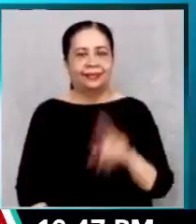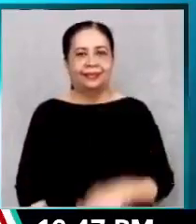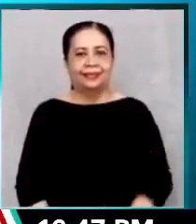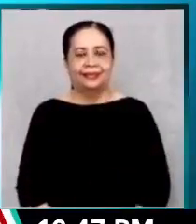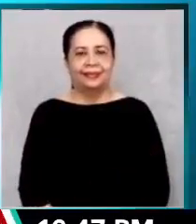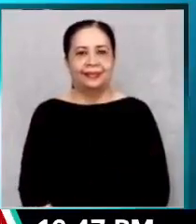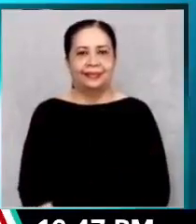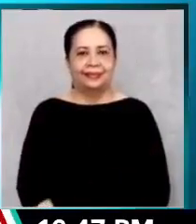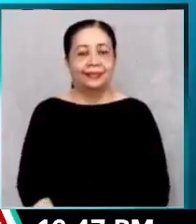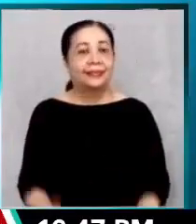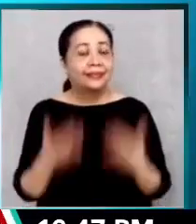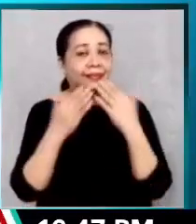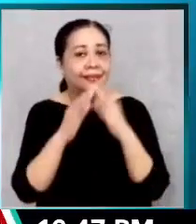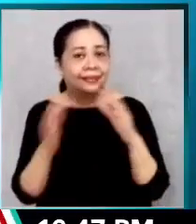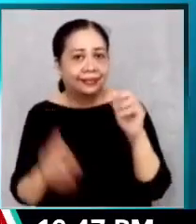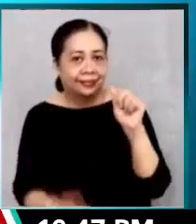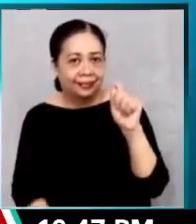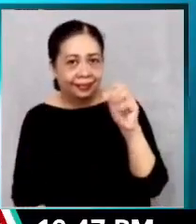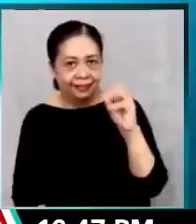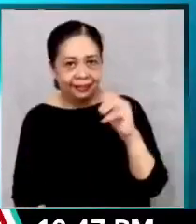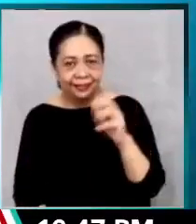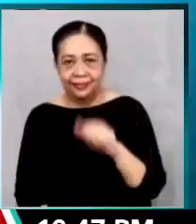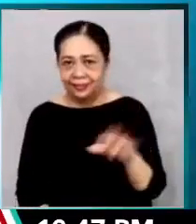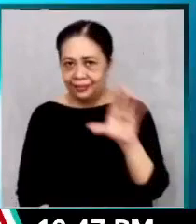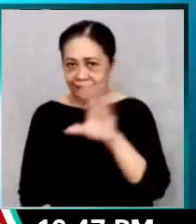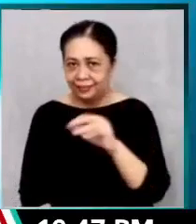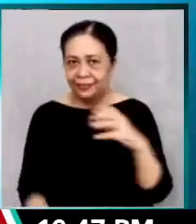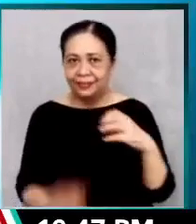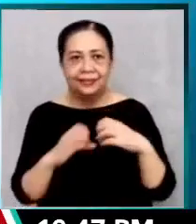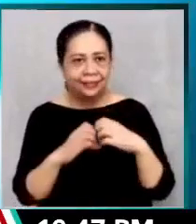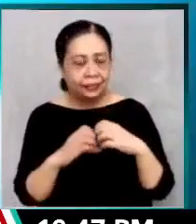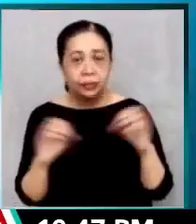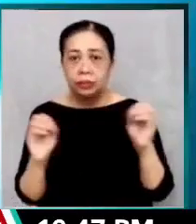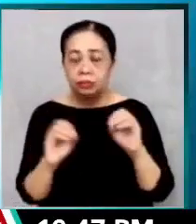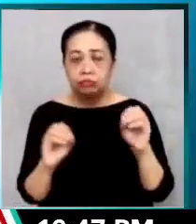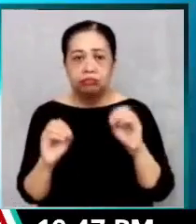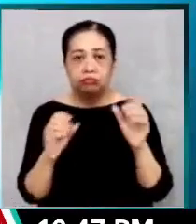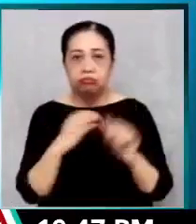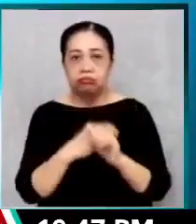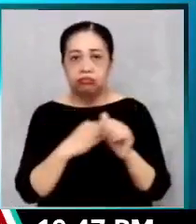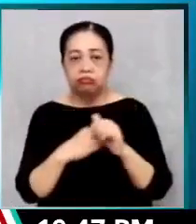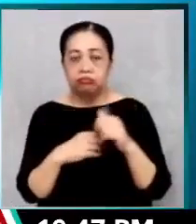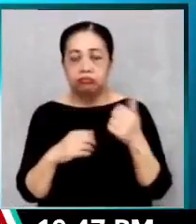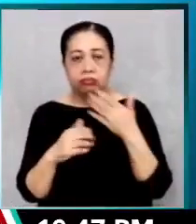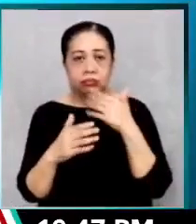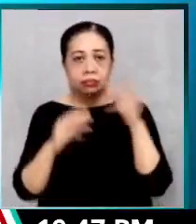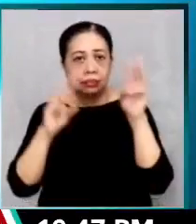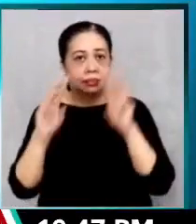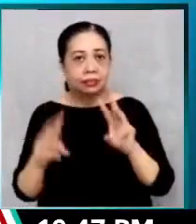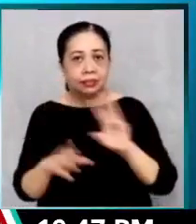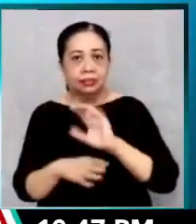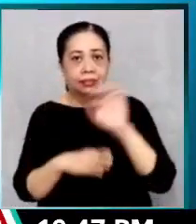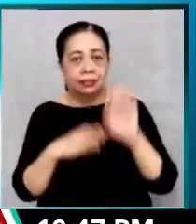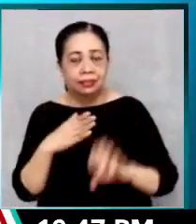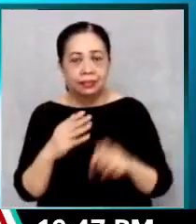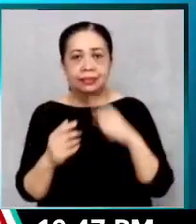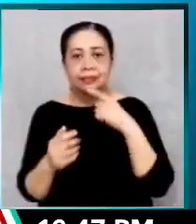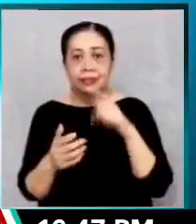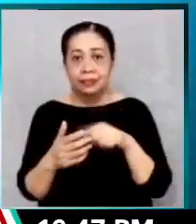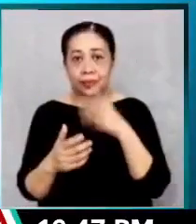Maraming salamat, Ato. Magandang gabi, mga kapuso. Wala po nagbabadyang sama ng panahon ngayong weekend. Ayon po yan sa